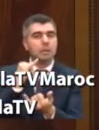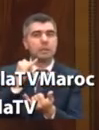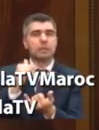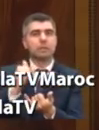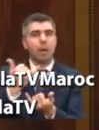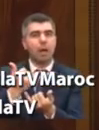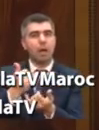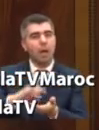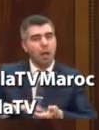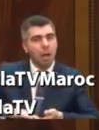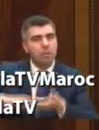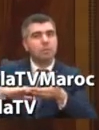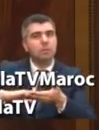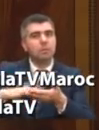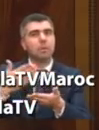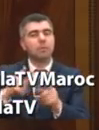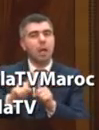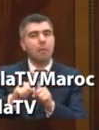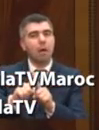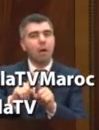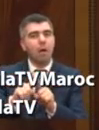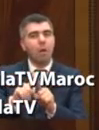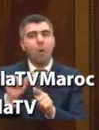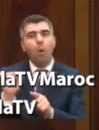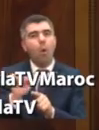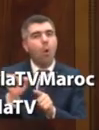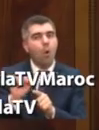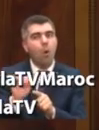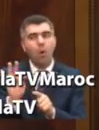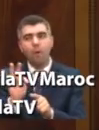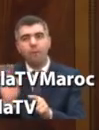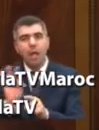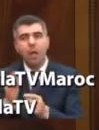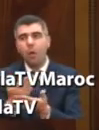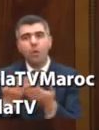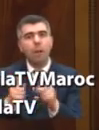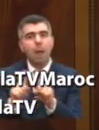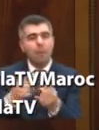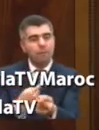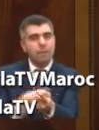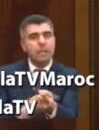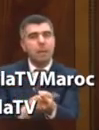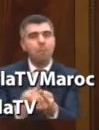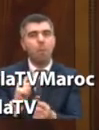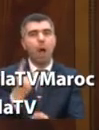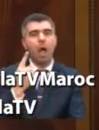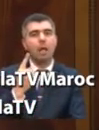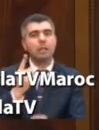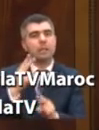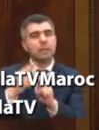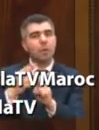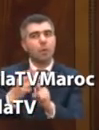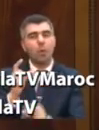ساندنا فيها إخواننا الفلسطينيين عبر المحطات جميع المحطات والمحافل، وذلك